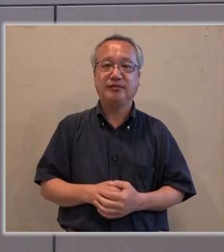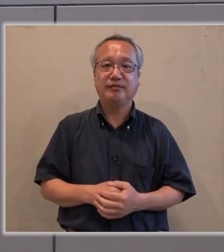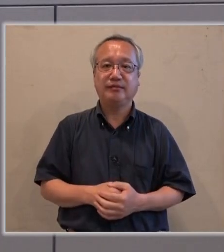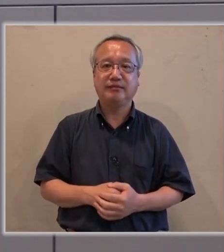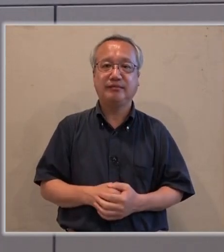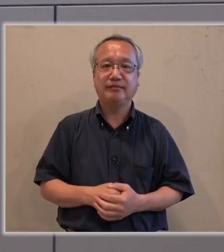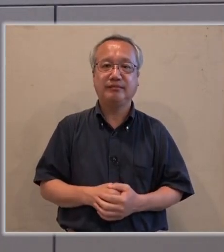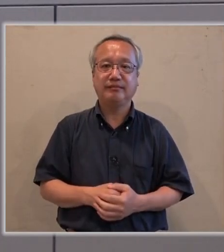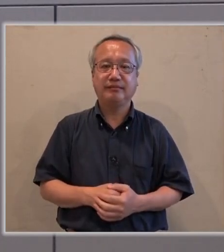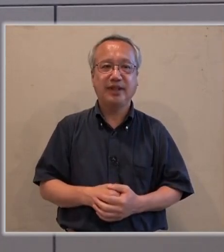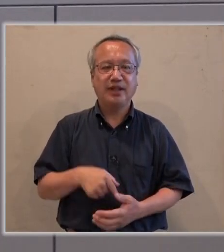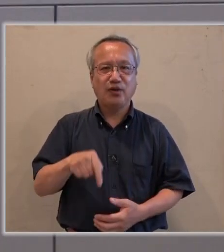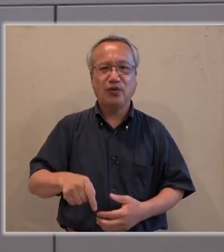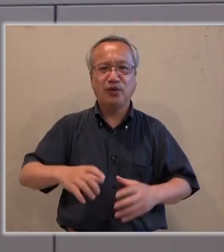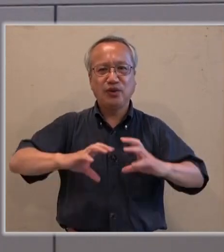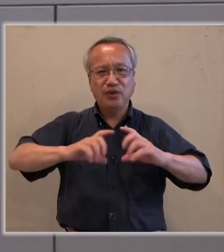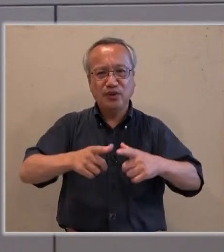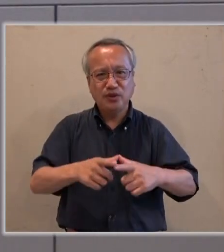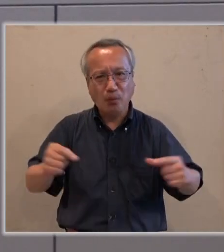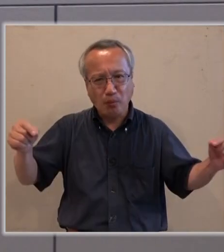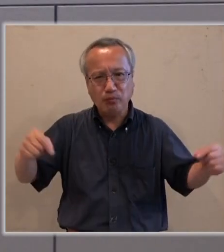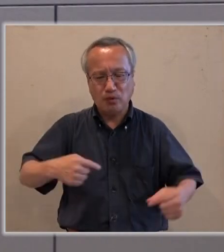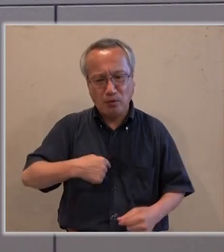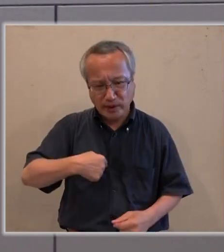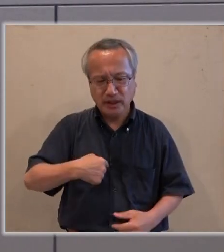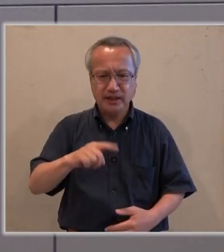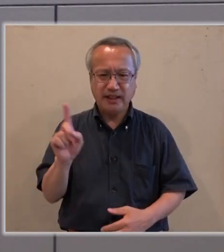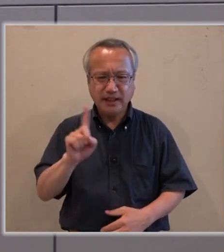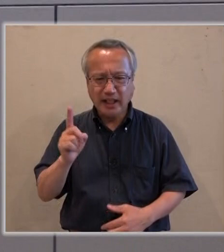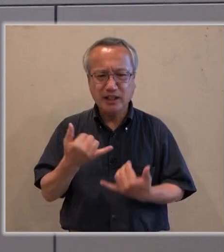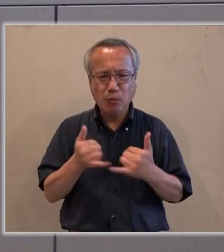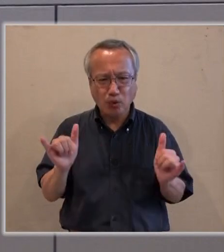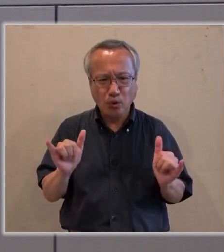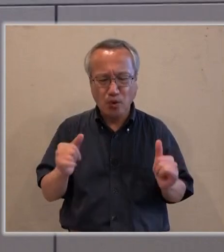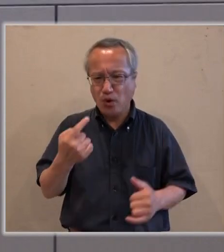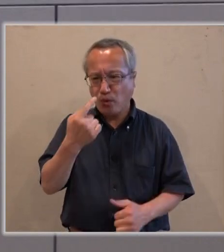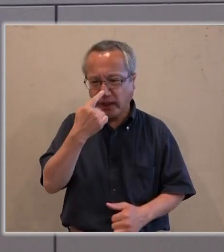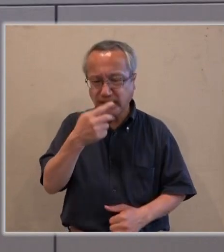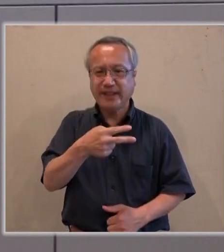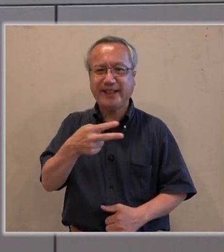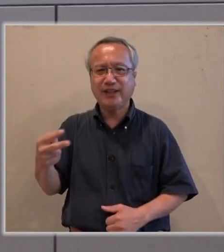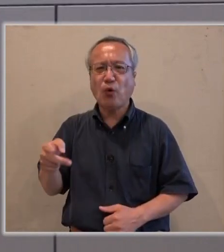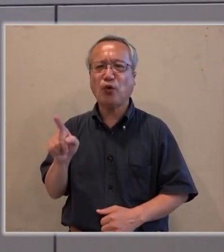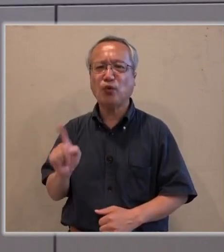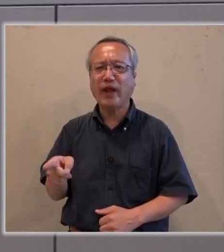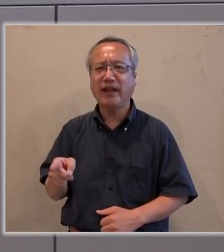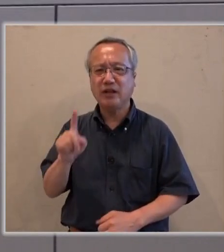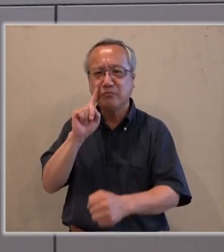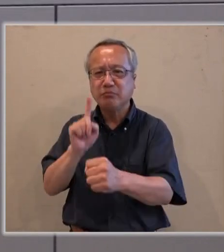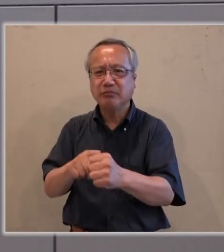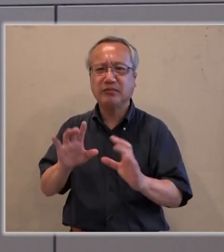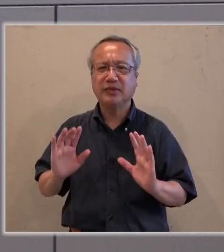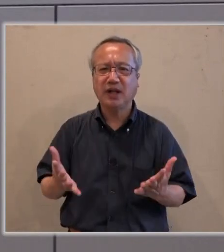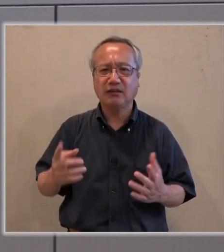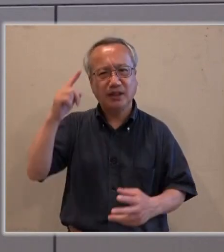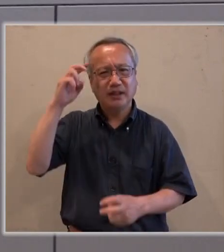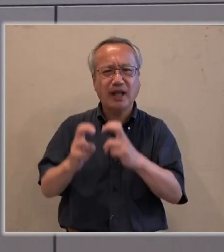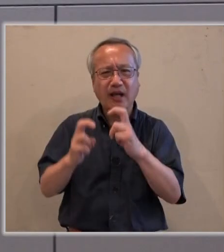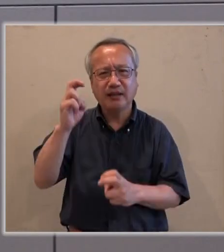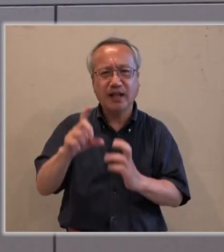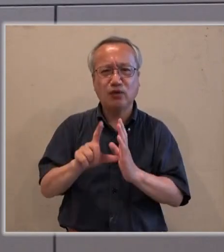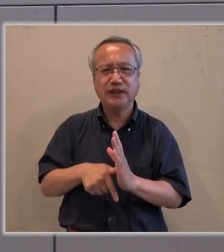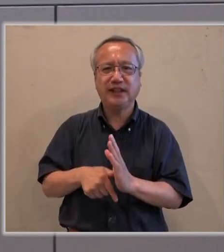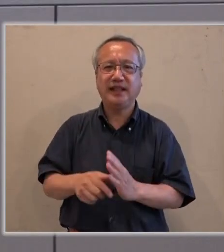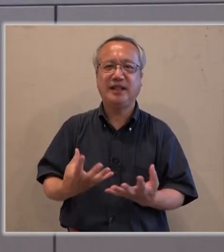本かな子は何なんだろう、何者なんだろう、私イコールこれっていうのが見つからなくて悩んでた時期すごいいっぱいありました